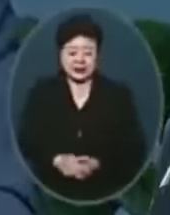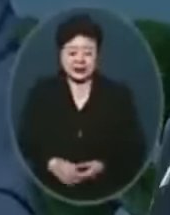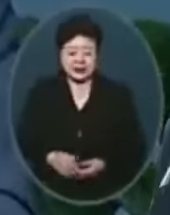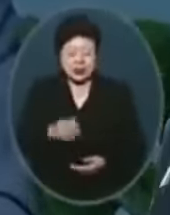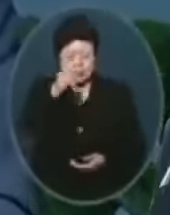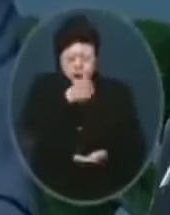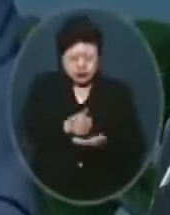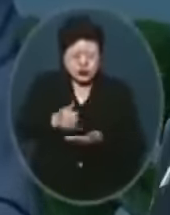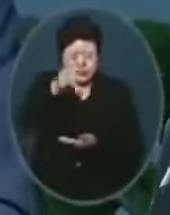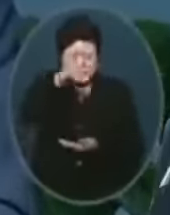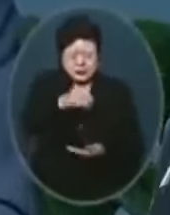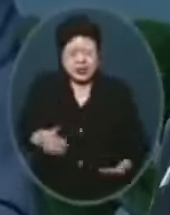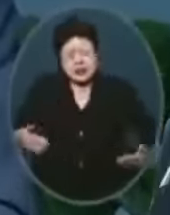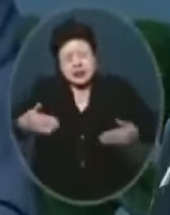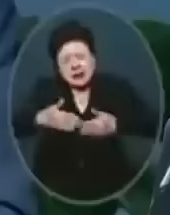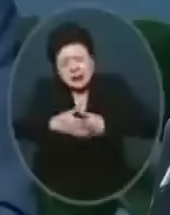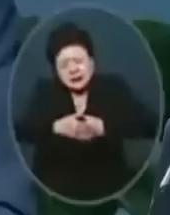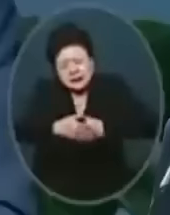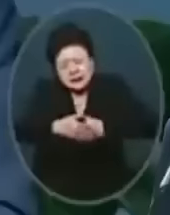주님의 십자가를 깨닫으십시오.